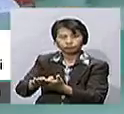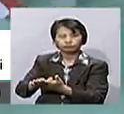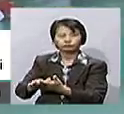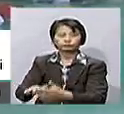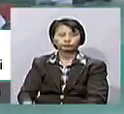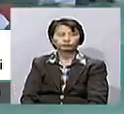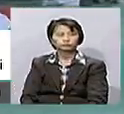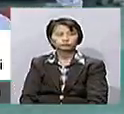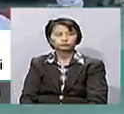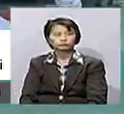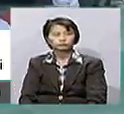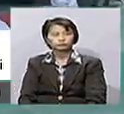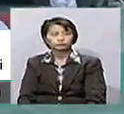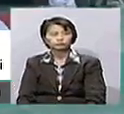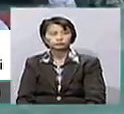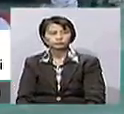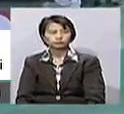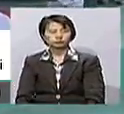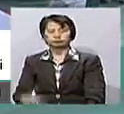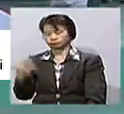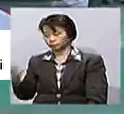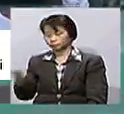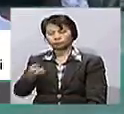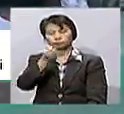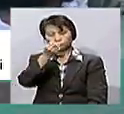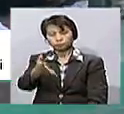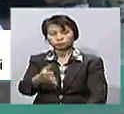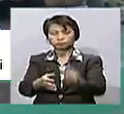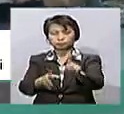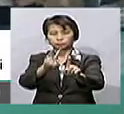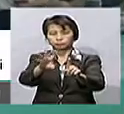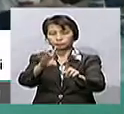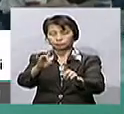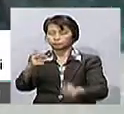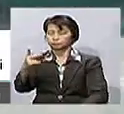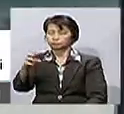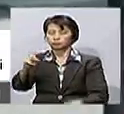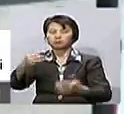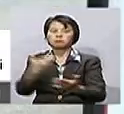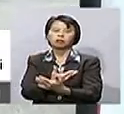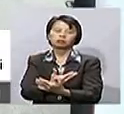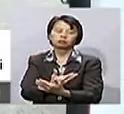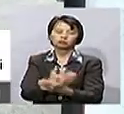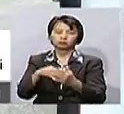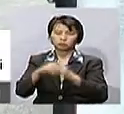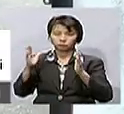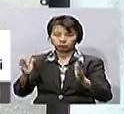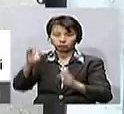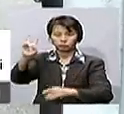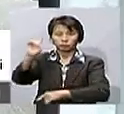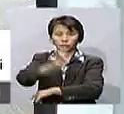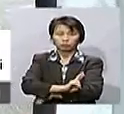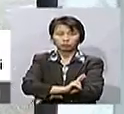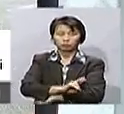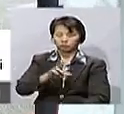merebak. Dalam pada itu, beliau memberitahu sebanyak 128 kes baru dicatatkan hanya dalam tempoh 2 hari